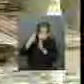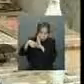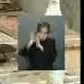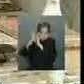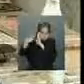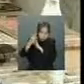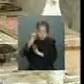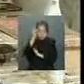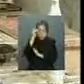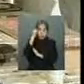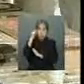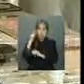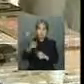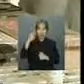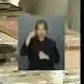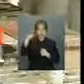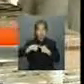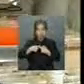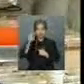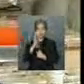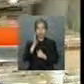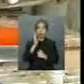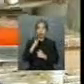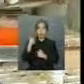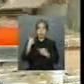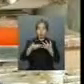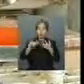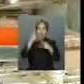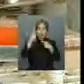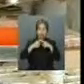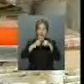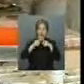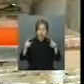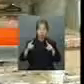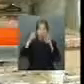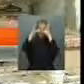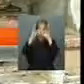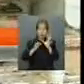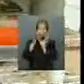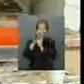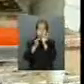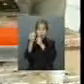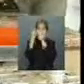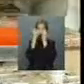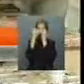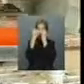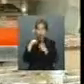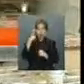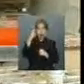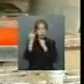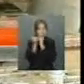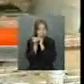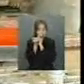อนแรกคิดว่ามันจะยากกว่านี้นึกว่าขั้นตอนแต่ละขั้นตอนจะยากแต่ว่าพออาจารย์อธิบายแล้วก็สอนแบบว่าใกล้ชิดแล้วก็